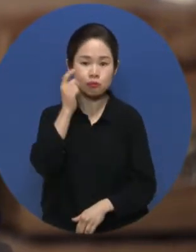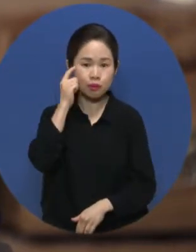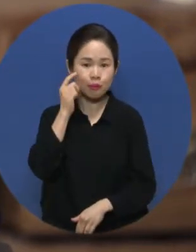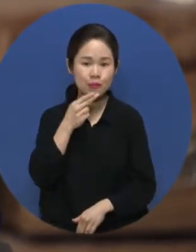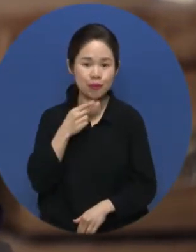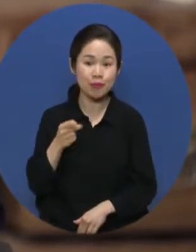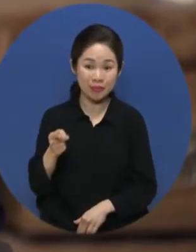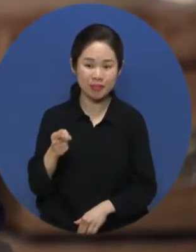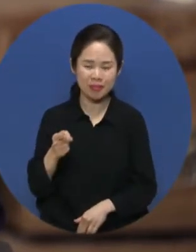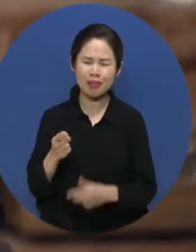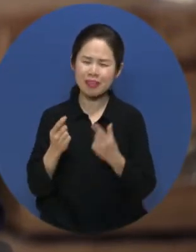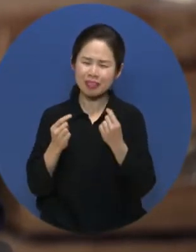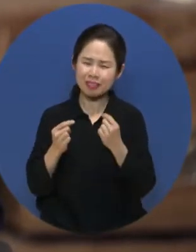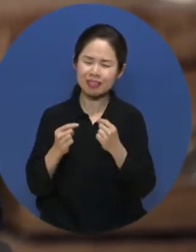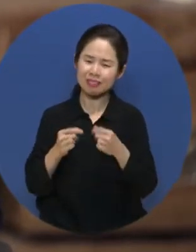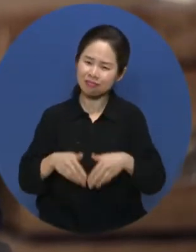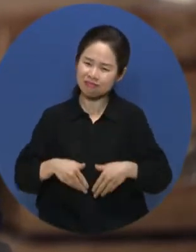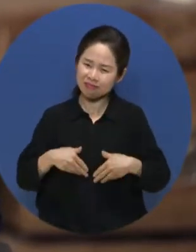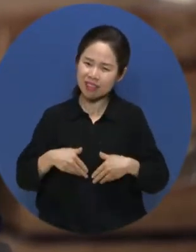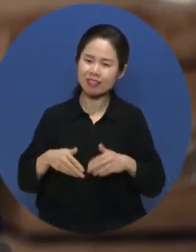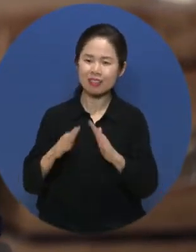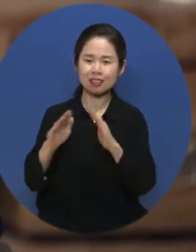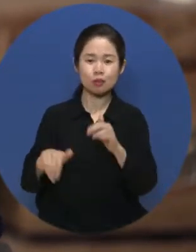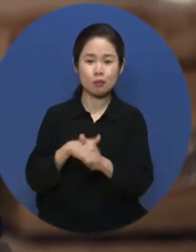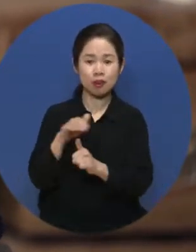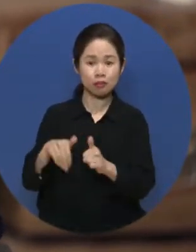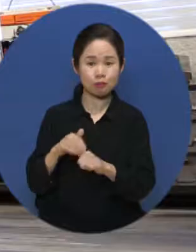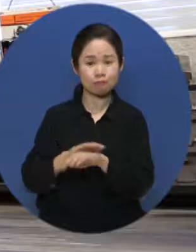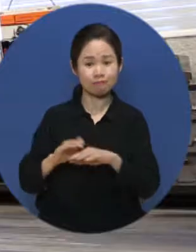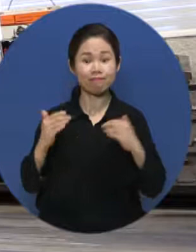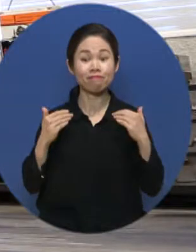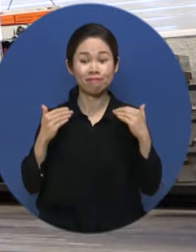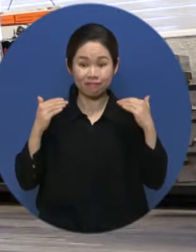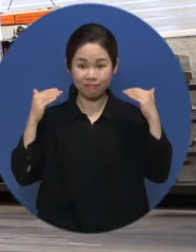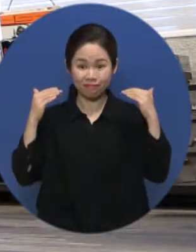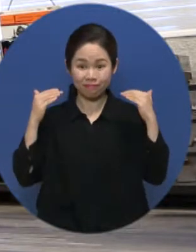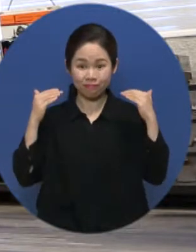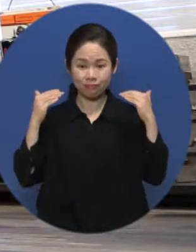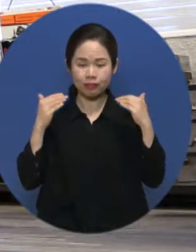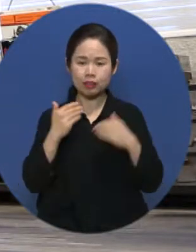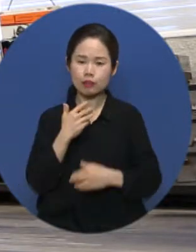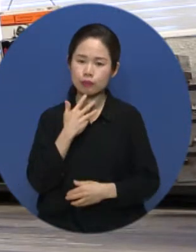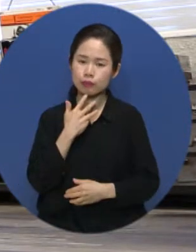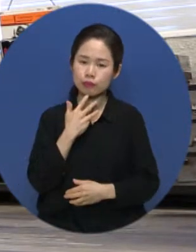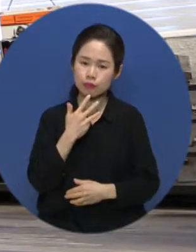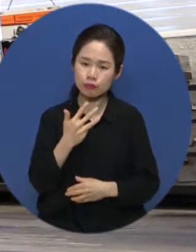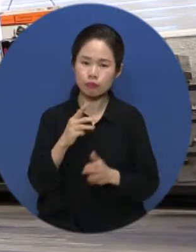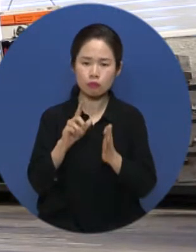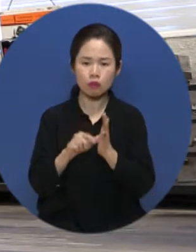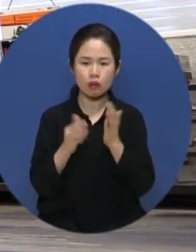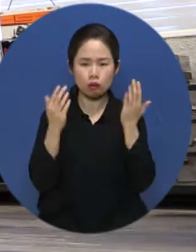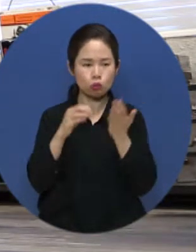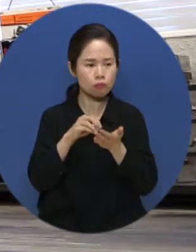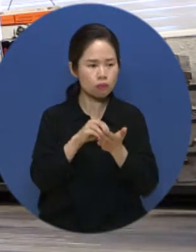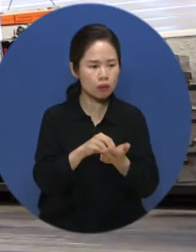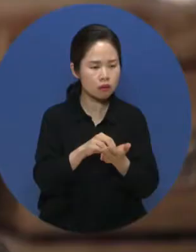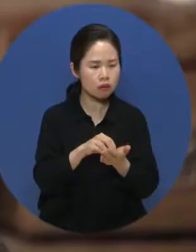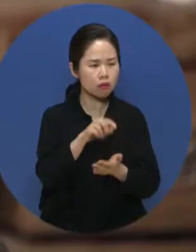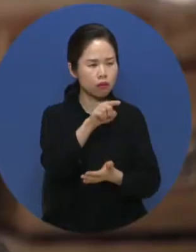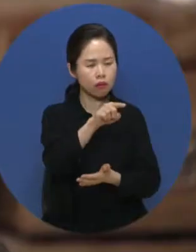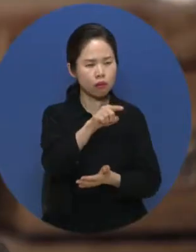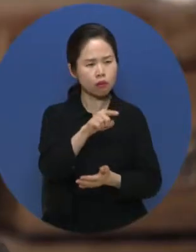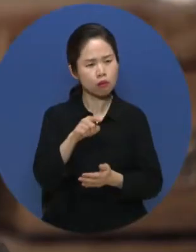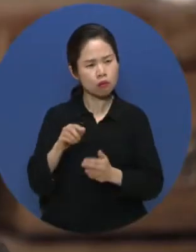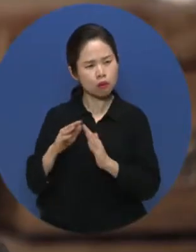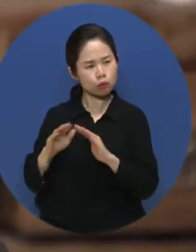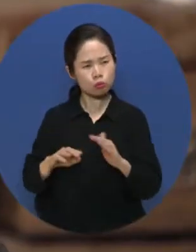환경 속에서 굉장히 유년기를 보냈는데, 학교를 가려고 하니까 학교는 좀 다른 세상이더라고요.